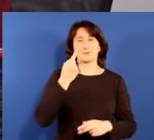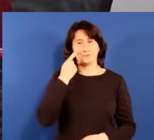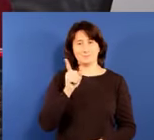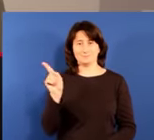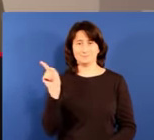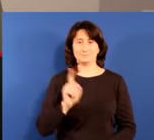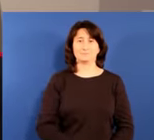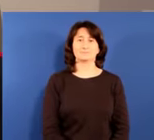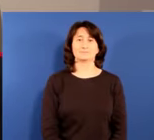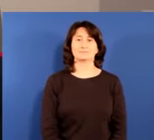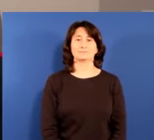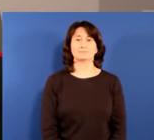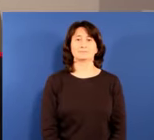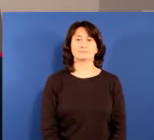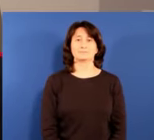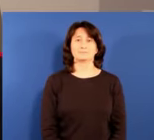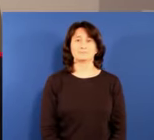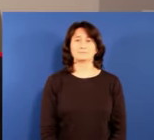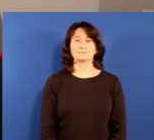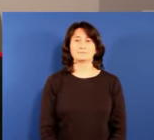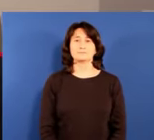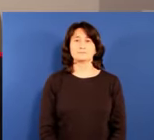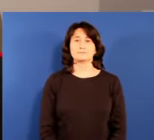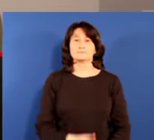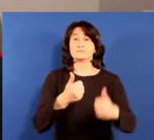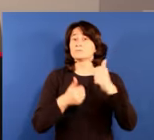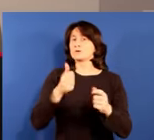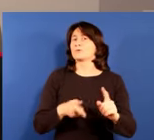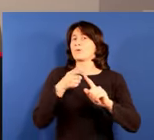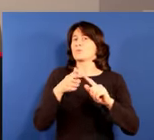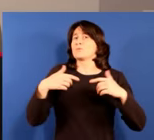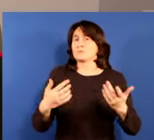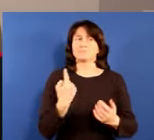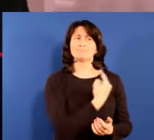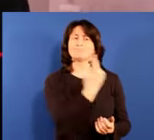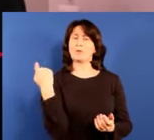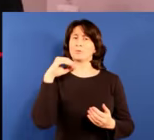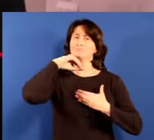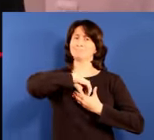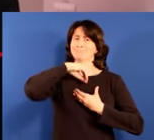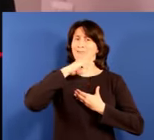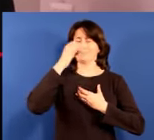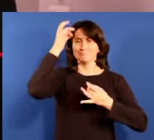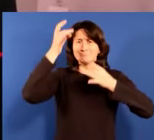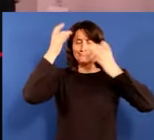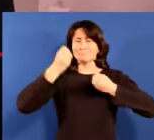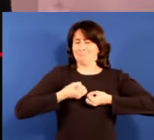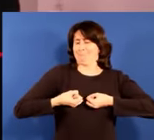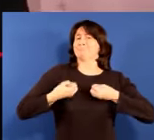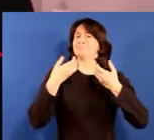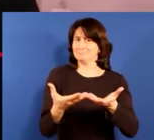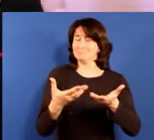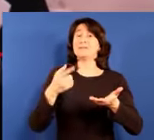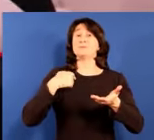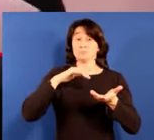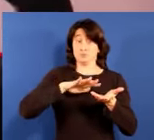izan dira, eta sarituak zoriondu ditu. Halaber azpimarratu du, literatur arloan sormena eta